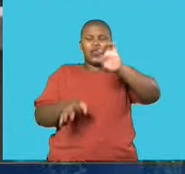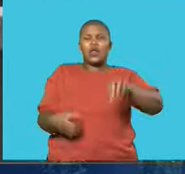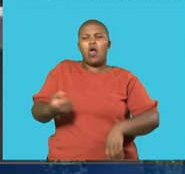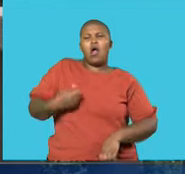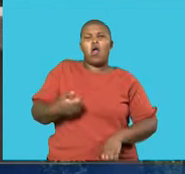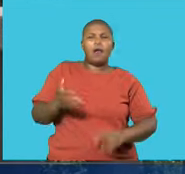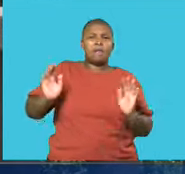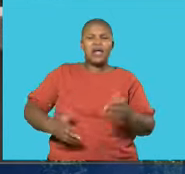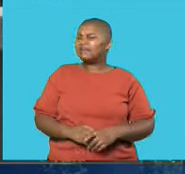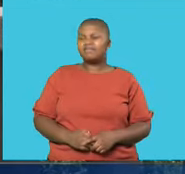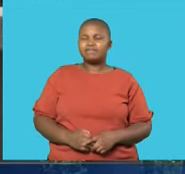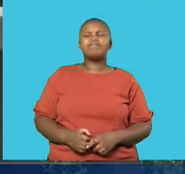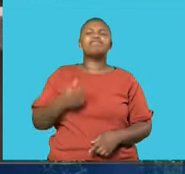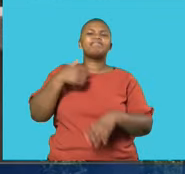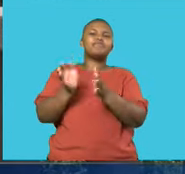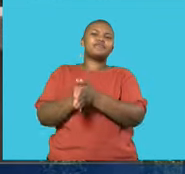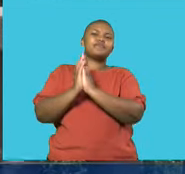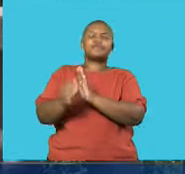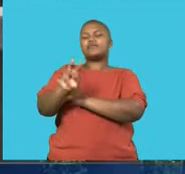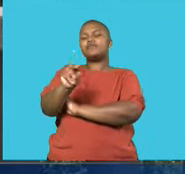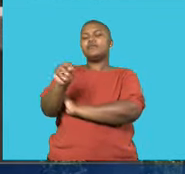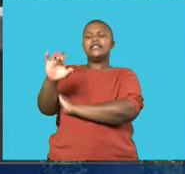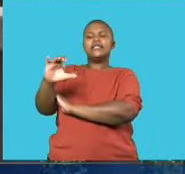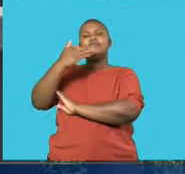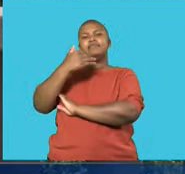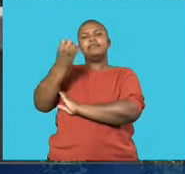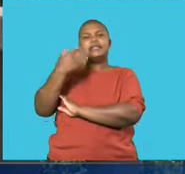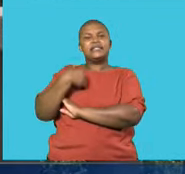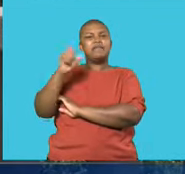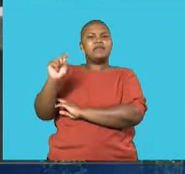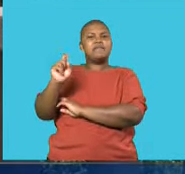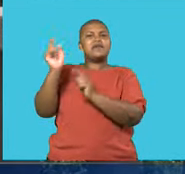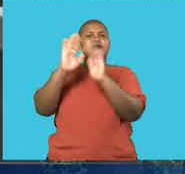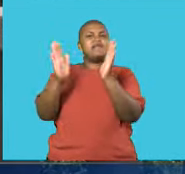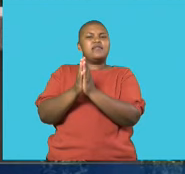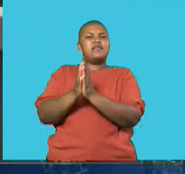why bengicela naku-MMC ukuthi no asinikeze